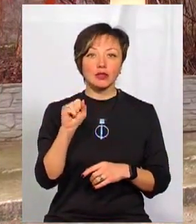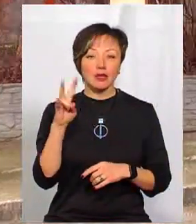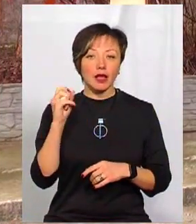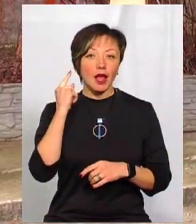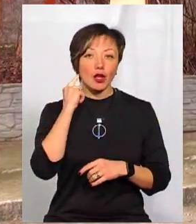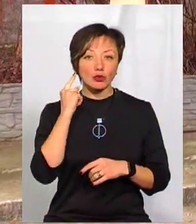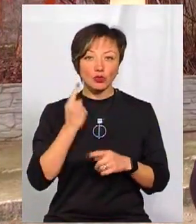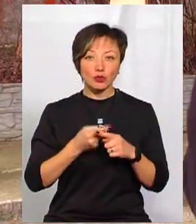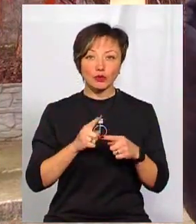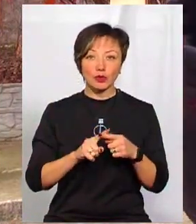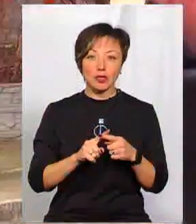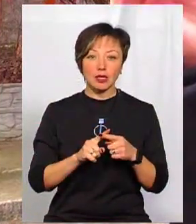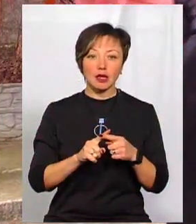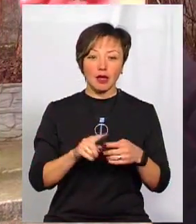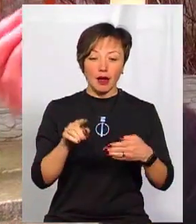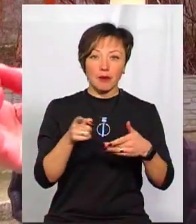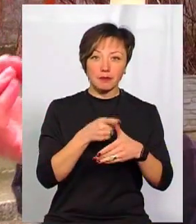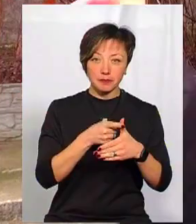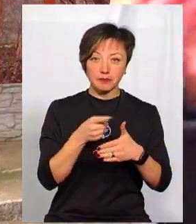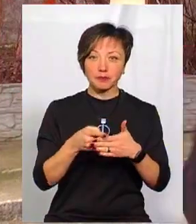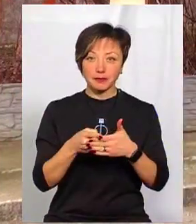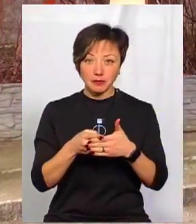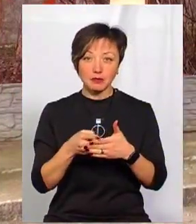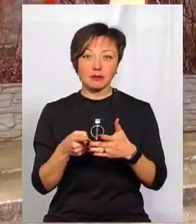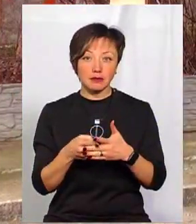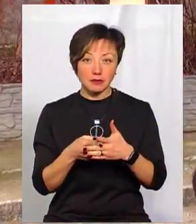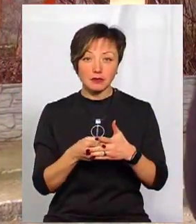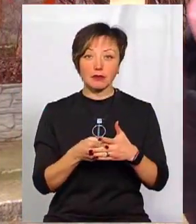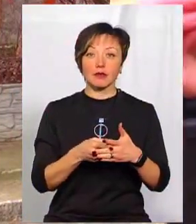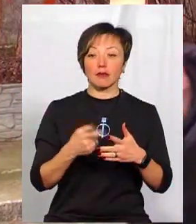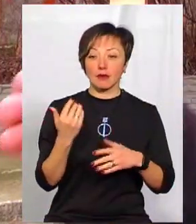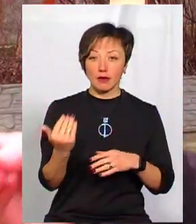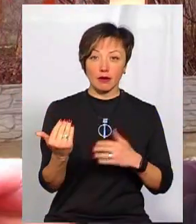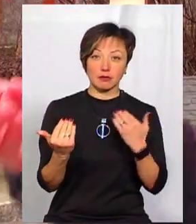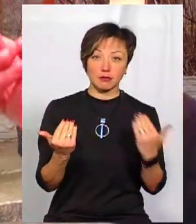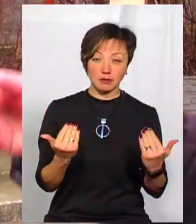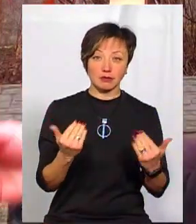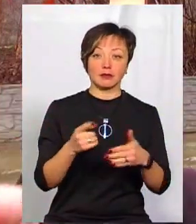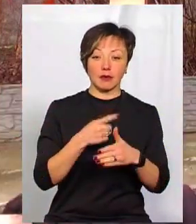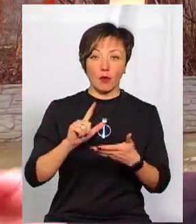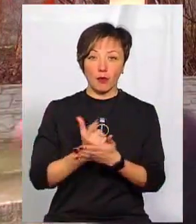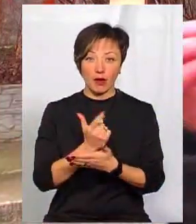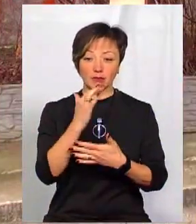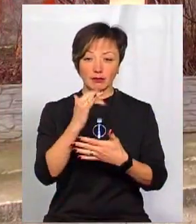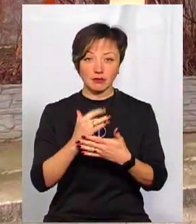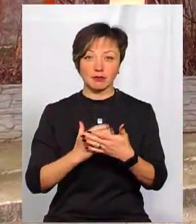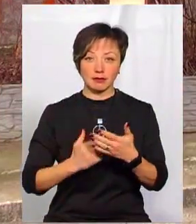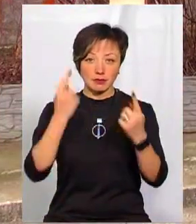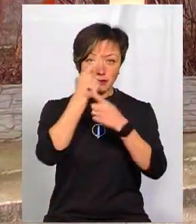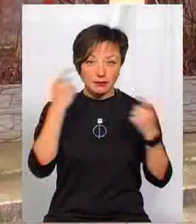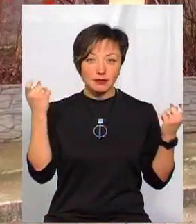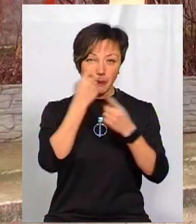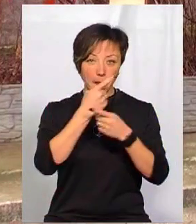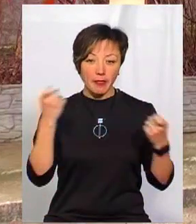я чую. Гітман Арон Абрамович, Шнайдерман Хая Марківна».